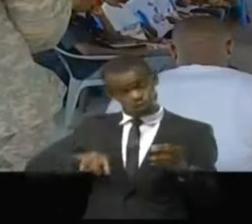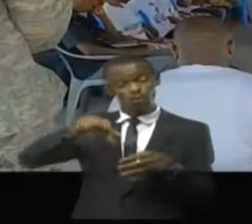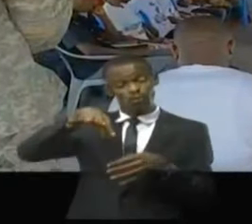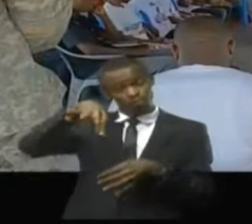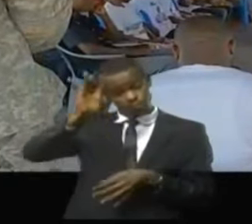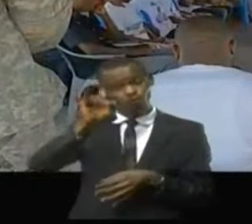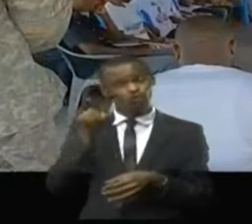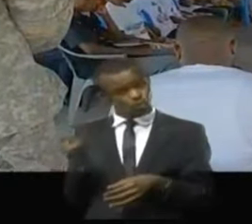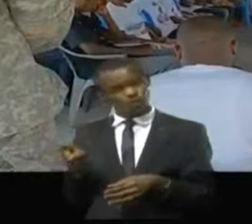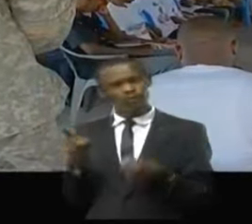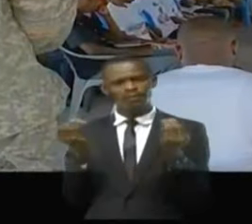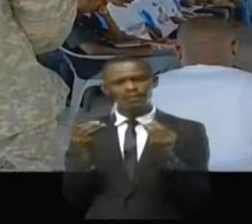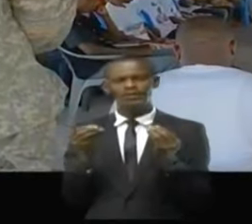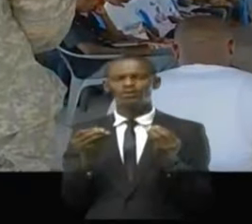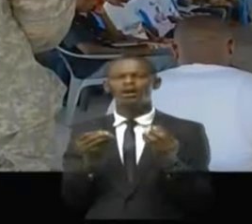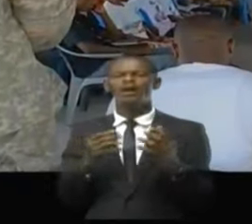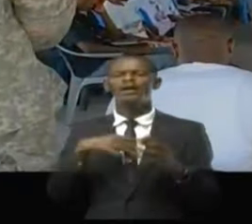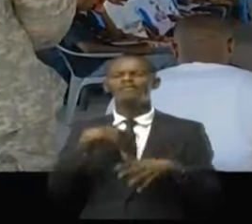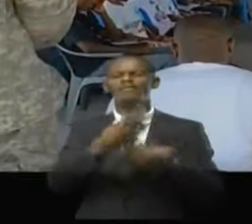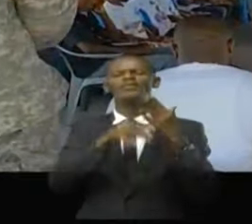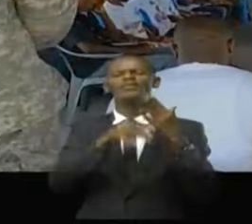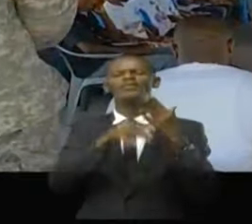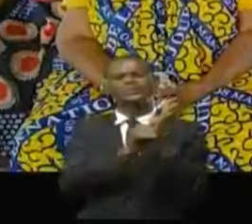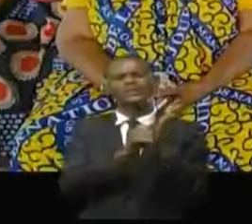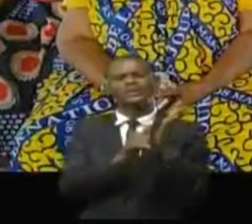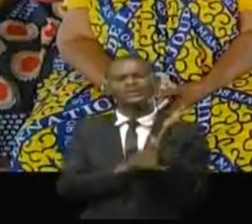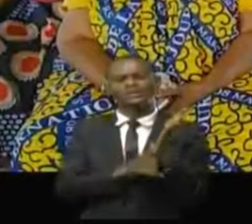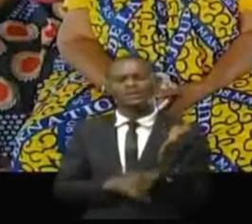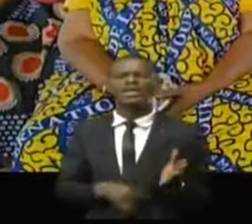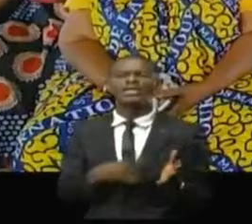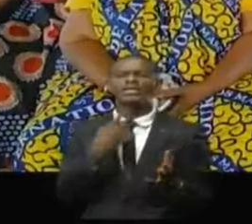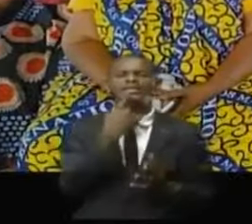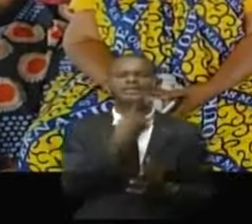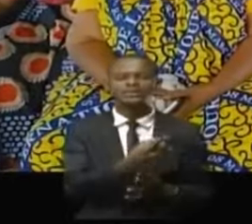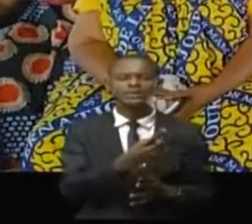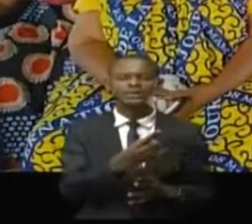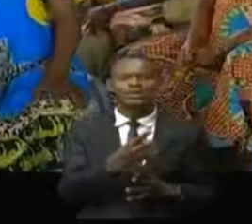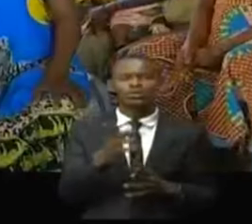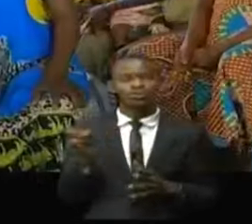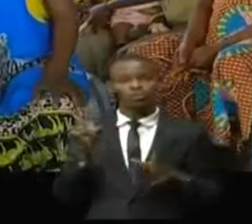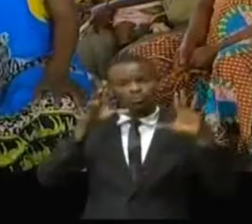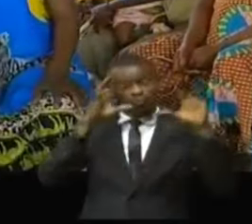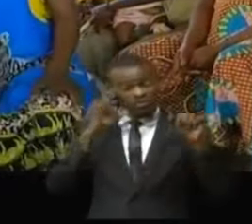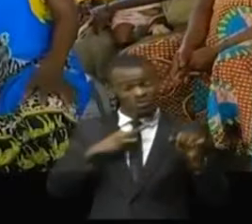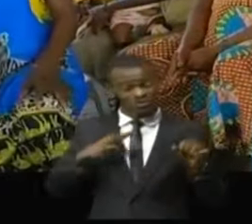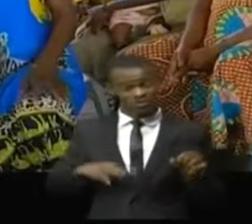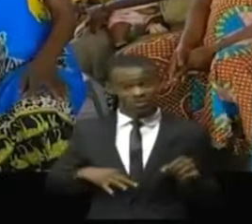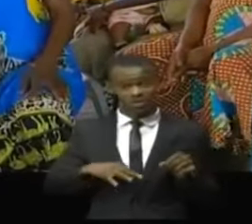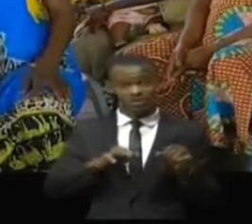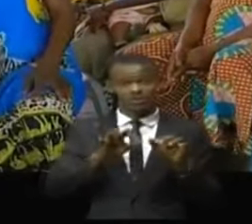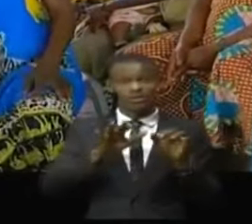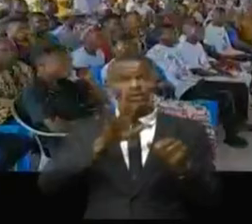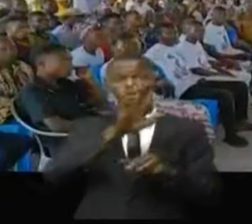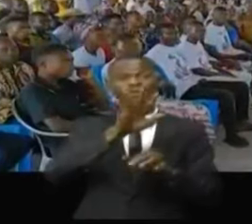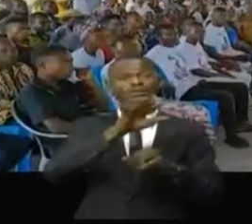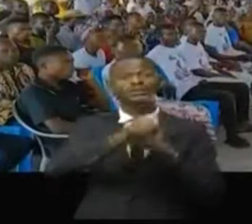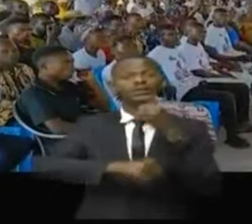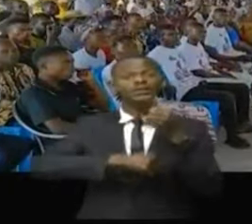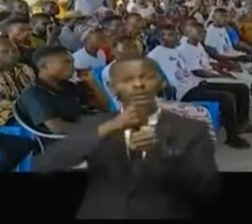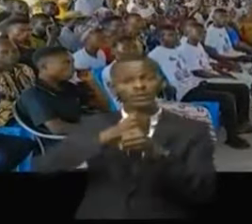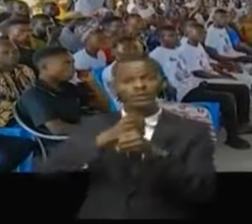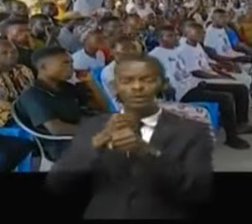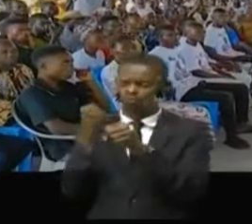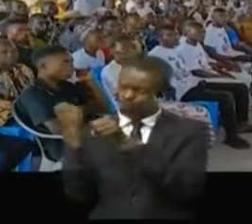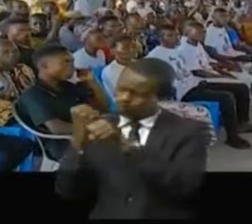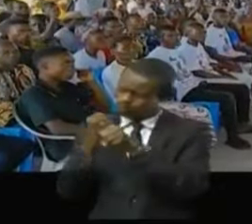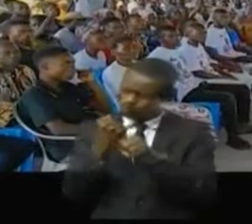lui, le premier quinquennat de Félix Antoine Tshisekedi a encore créé l'espoir dans le cœur des Congolais. Les programmes de développement à